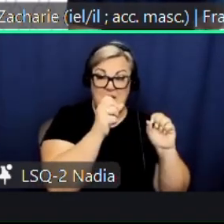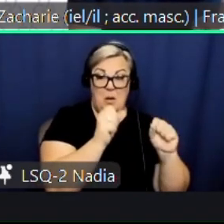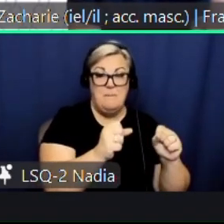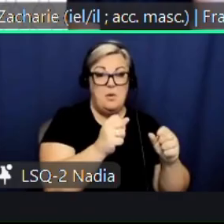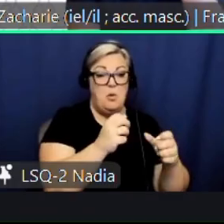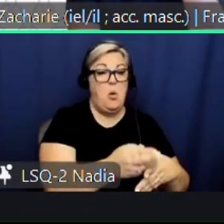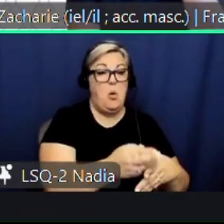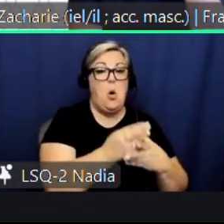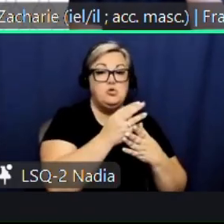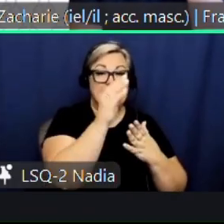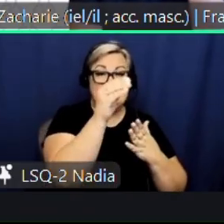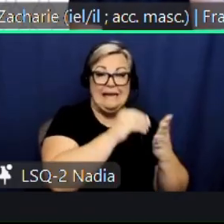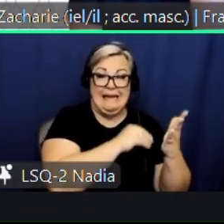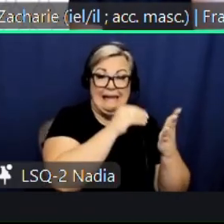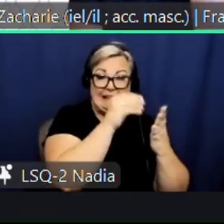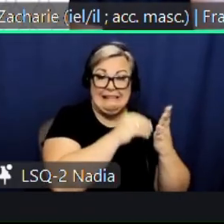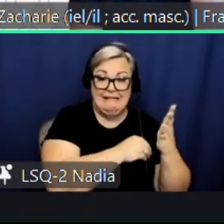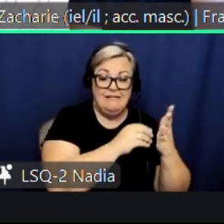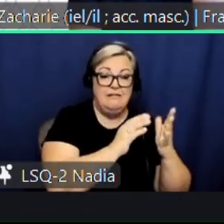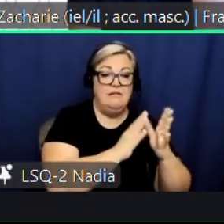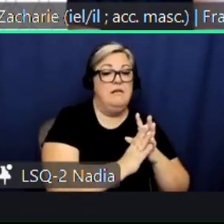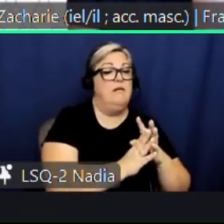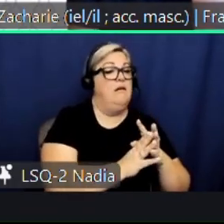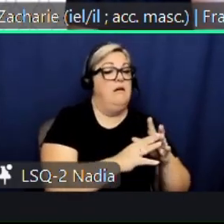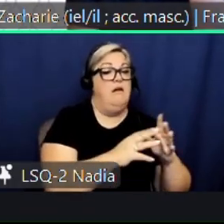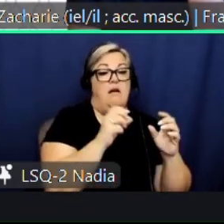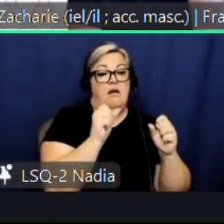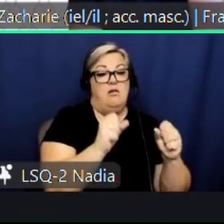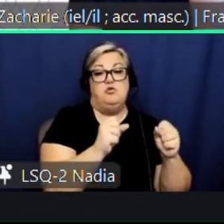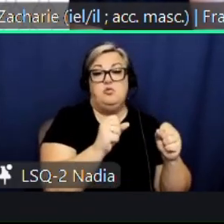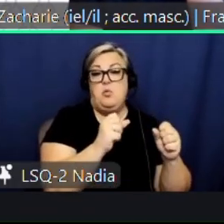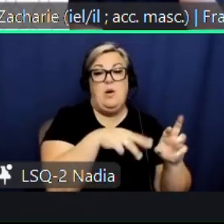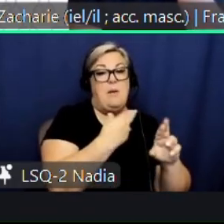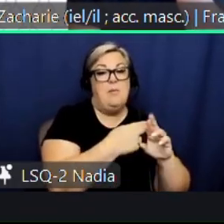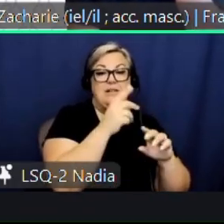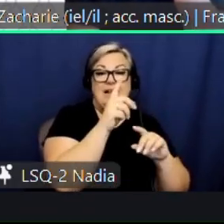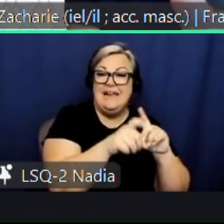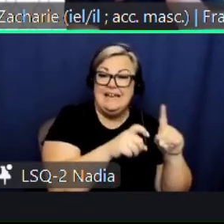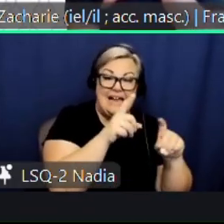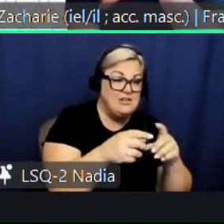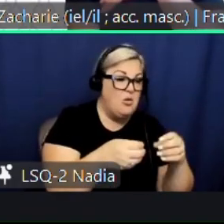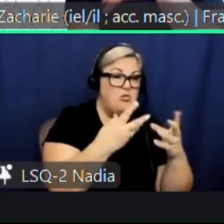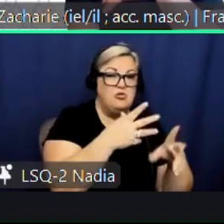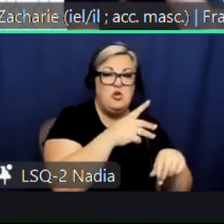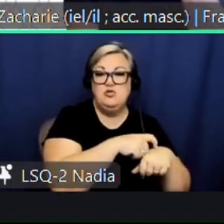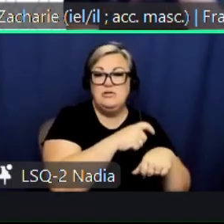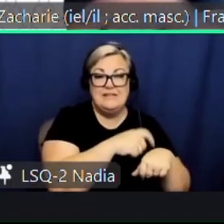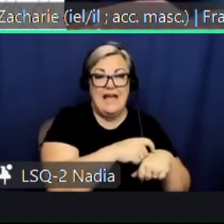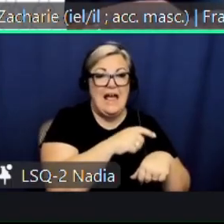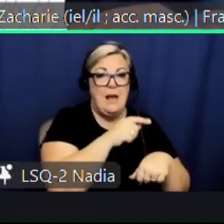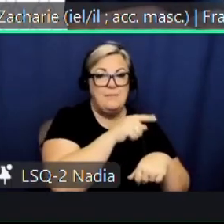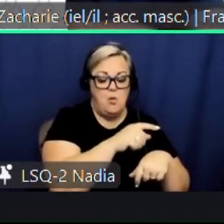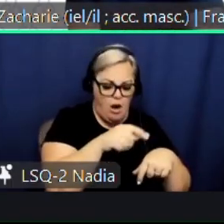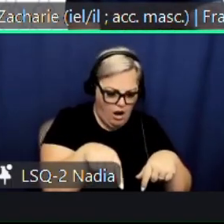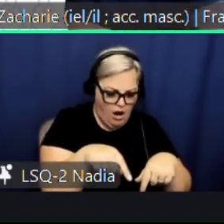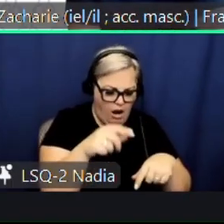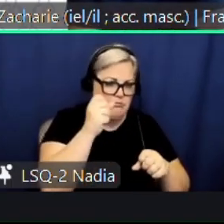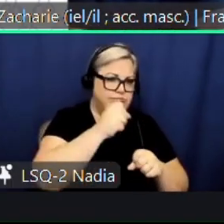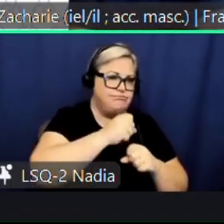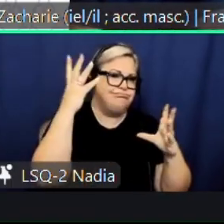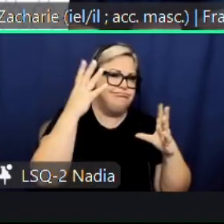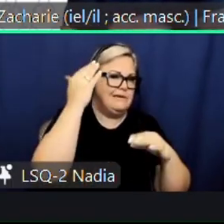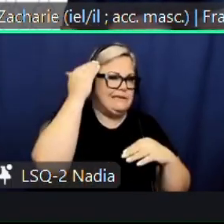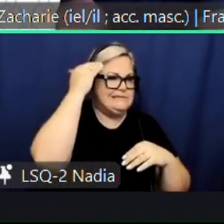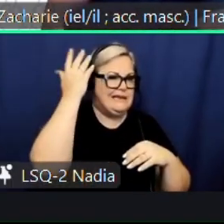ressources écrites. Vous pouvez aussi offrir de répondre à des questions et accorder du temps pour que la personne puisse comprendre